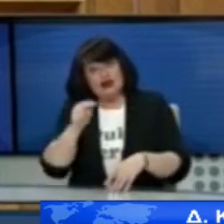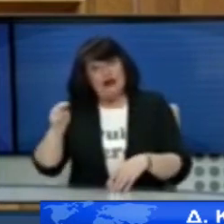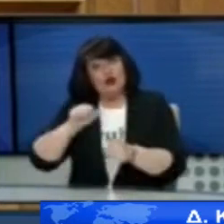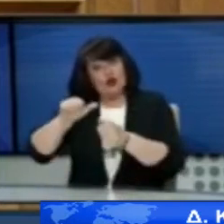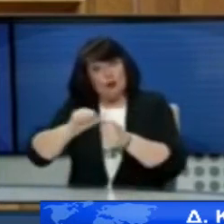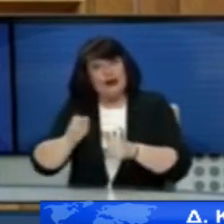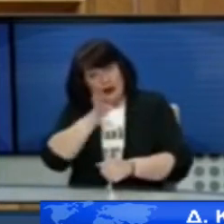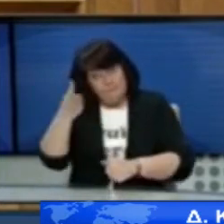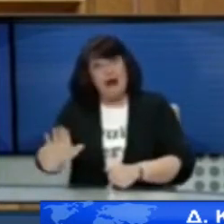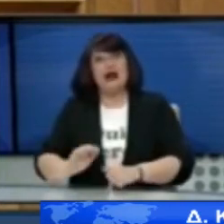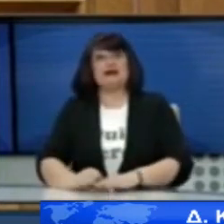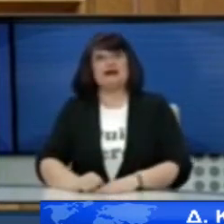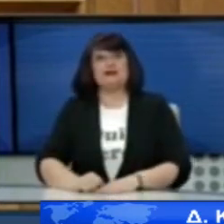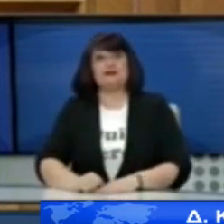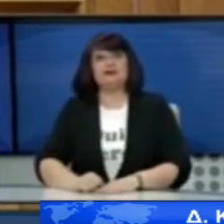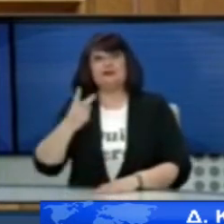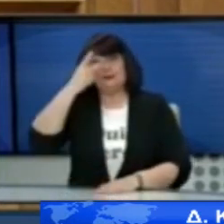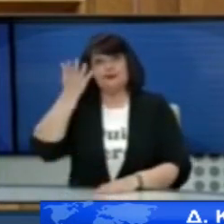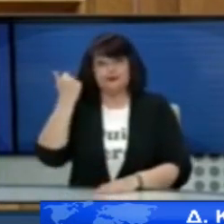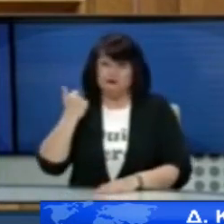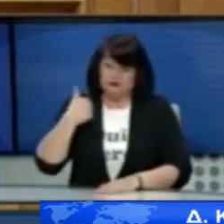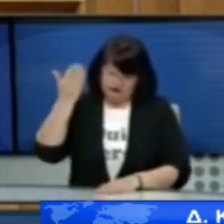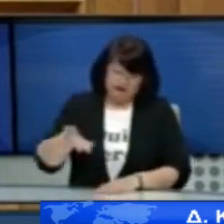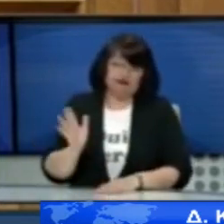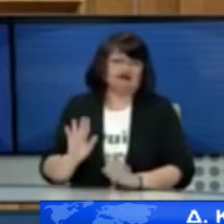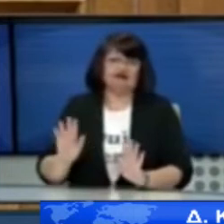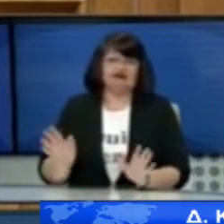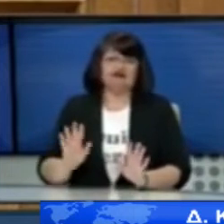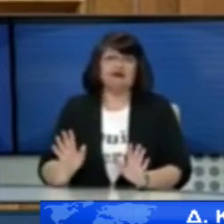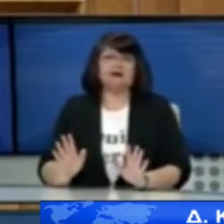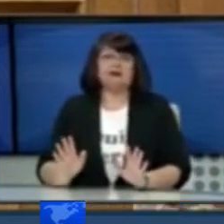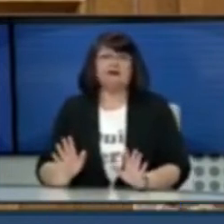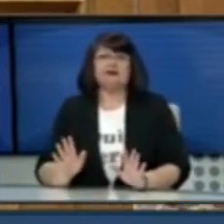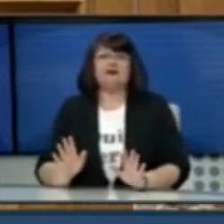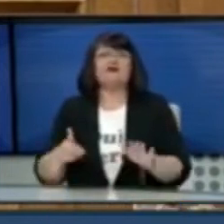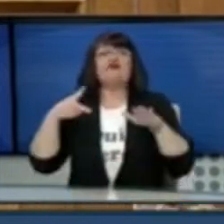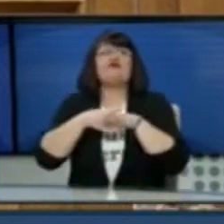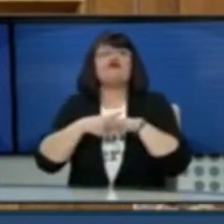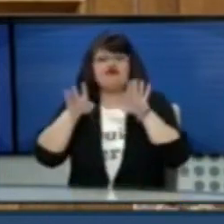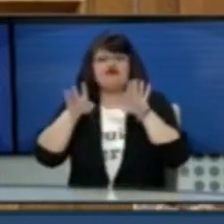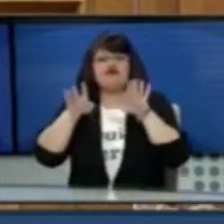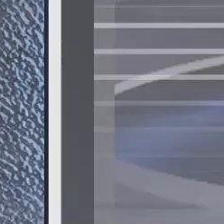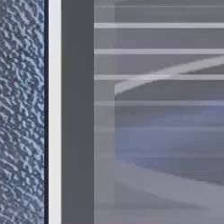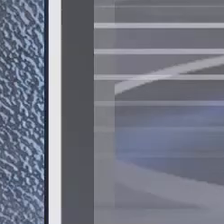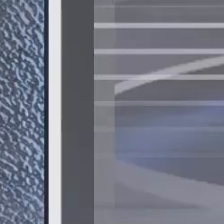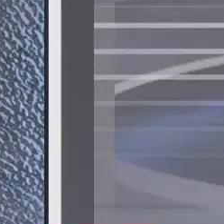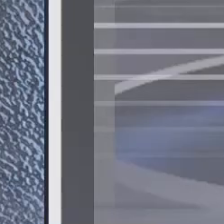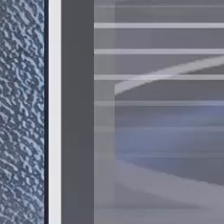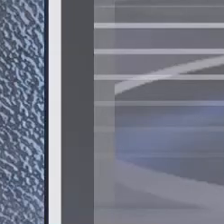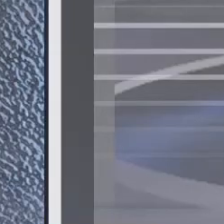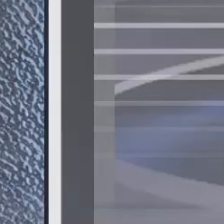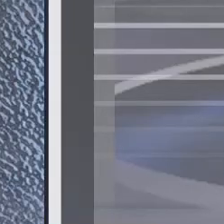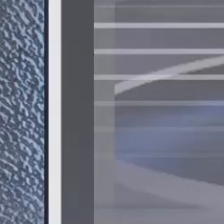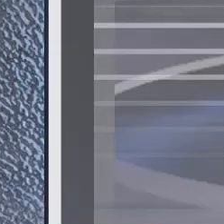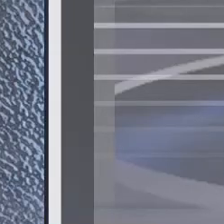το μήνα και να μην έχετε δικαίωμα μετά ούτε καν για το Ταμείο Ανεργίας? Εάν